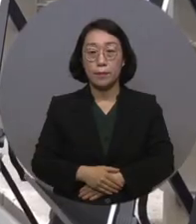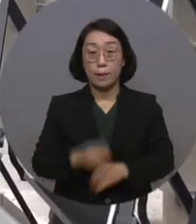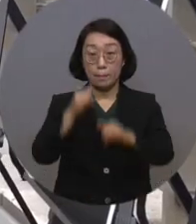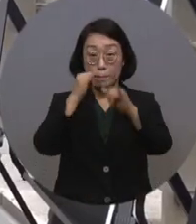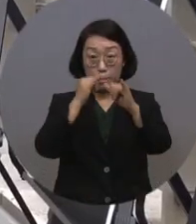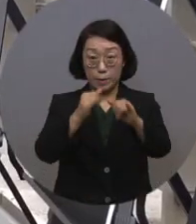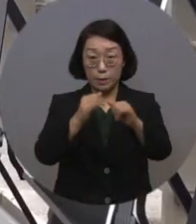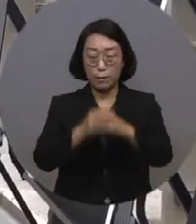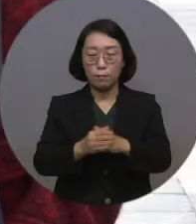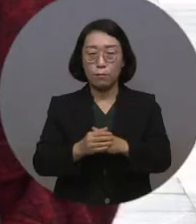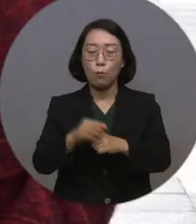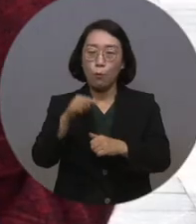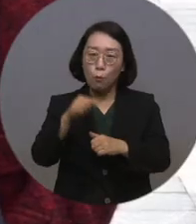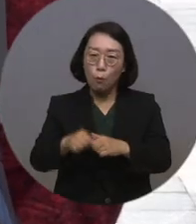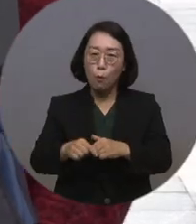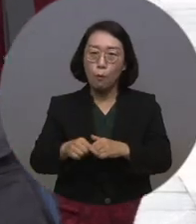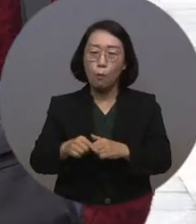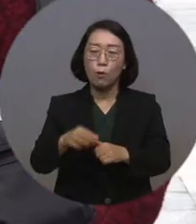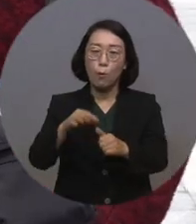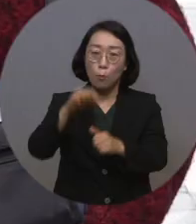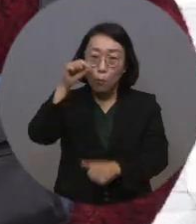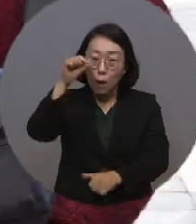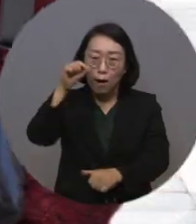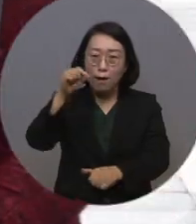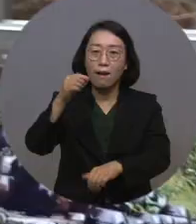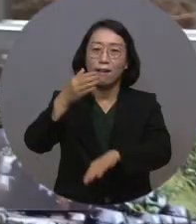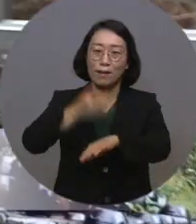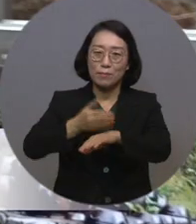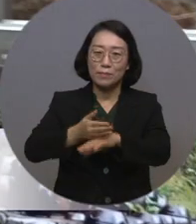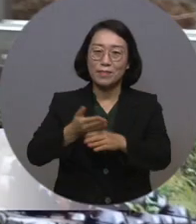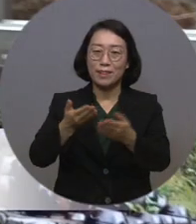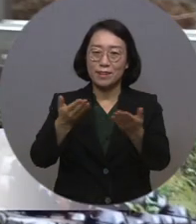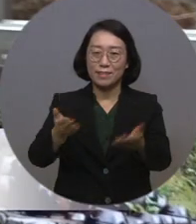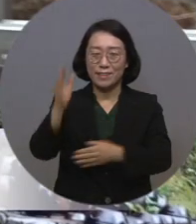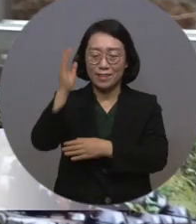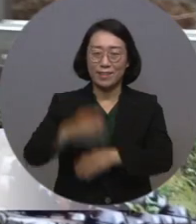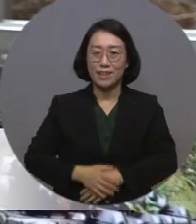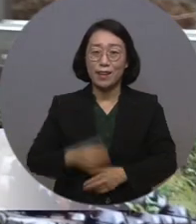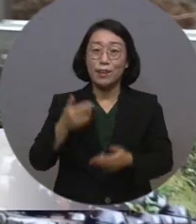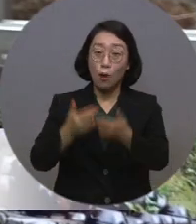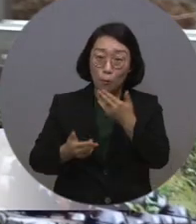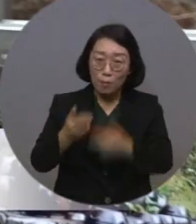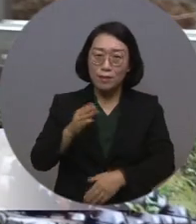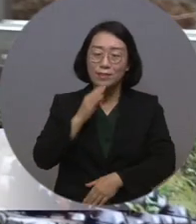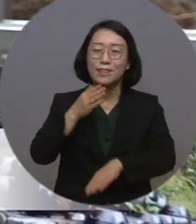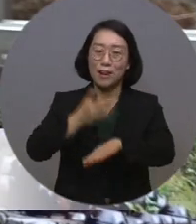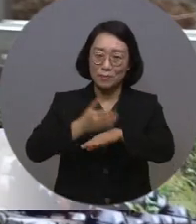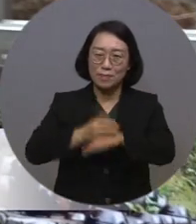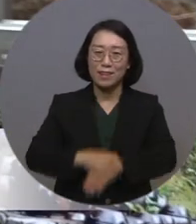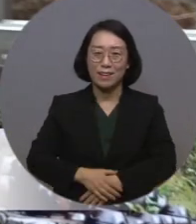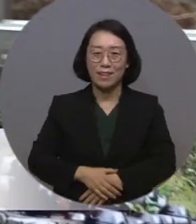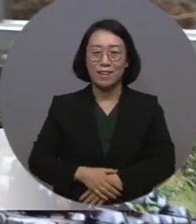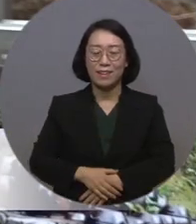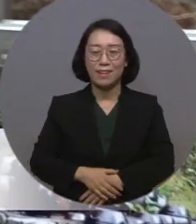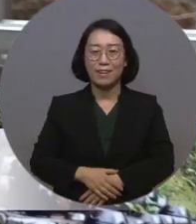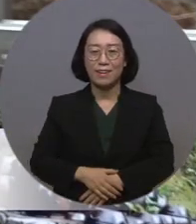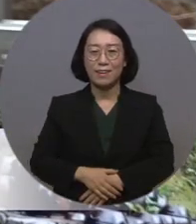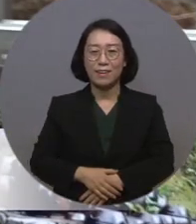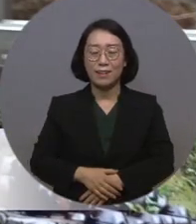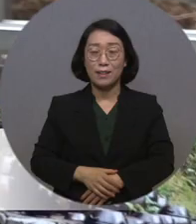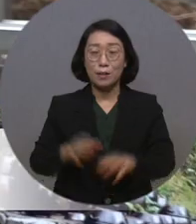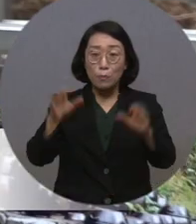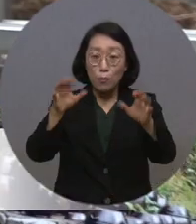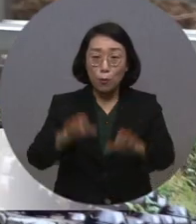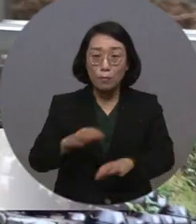입상한 참가자는 수상을 할 수 있게 도와준 협회에 감사를 표현합니다 협회에 감사하죠 만들어줘서 행사를